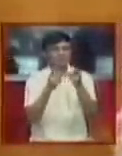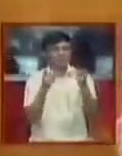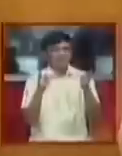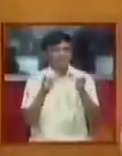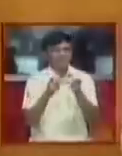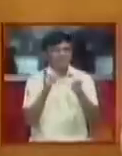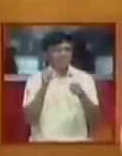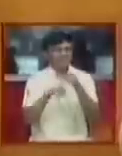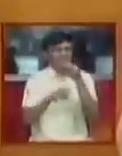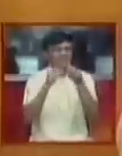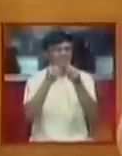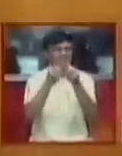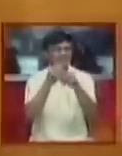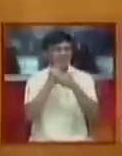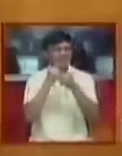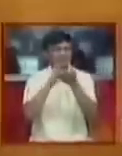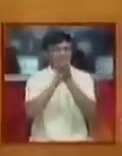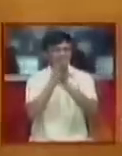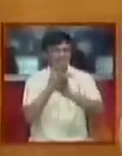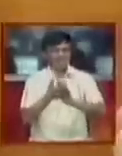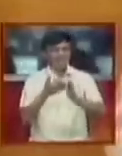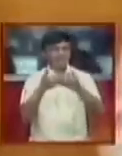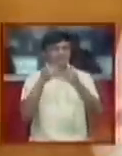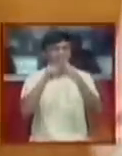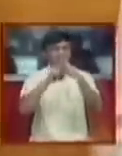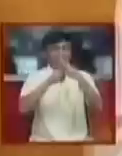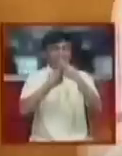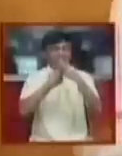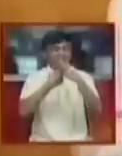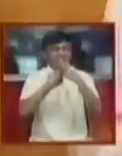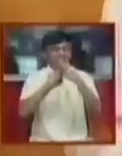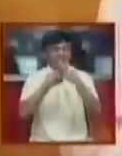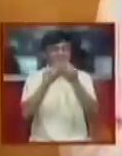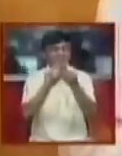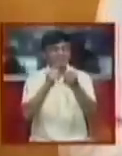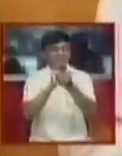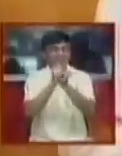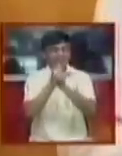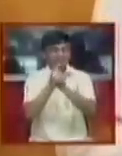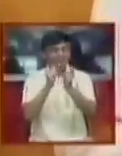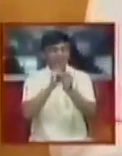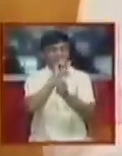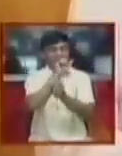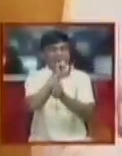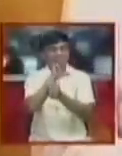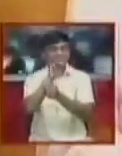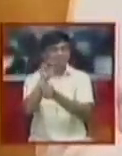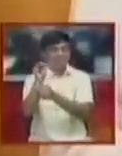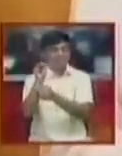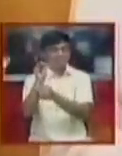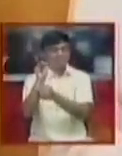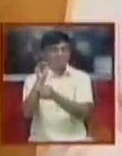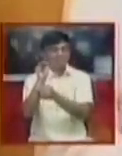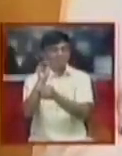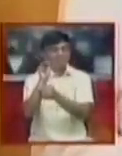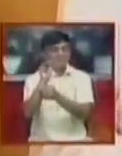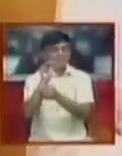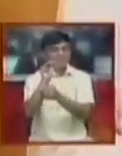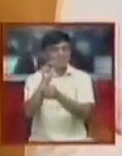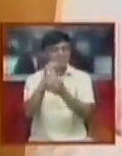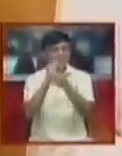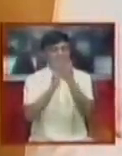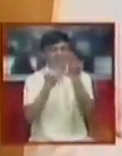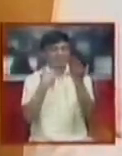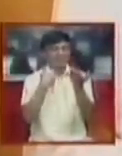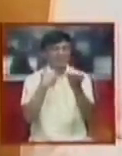di makamtan-kamtan. Bago po magsimula ang mga reforma natin sa ARM, alam naman po nyo, may mga